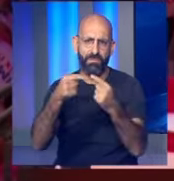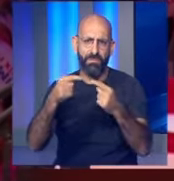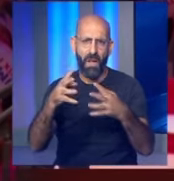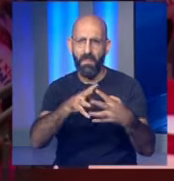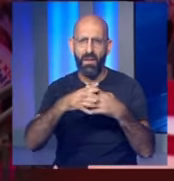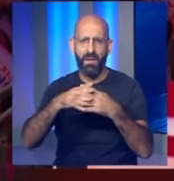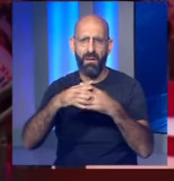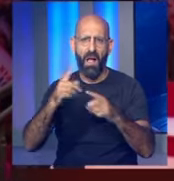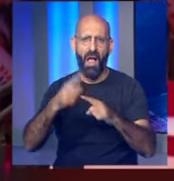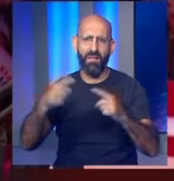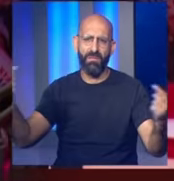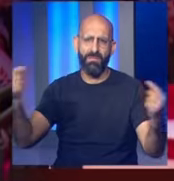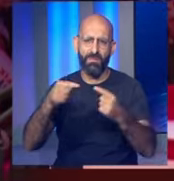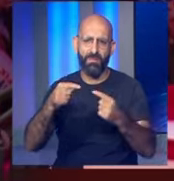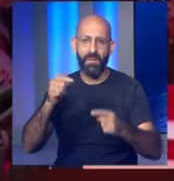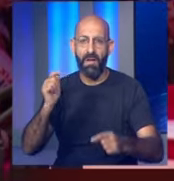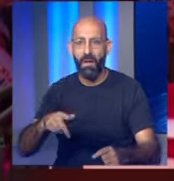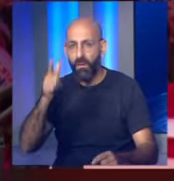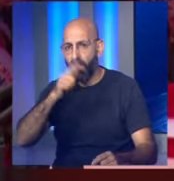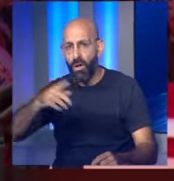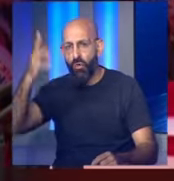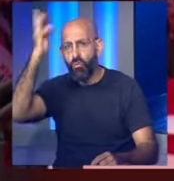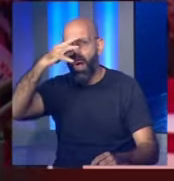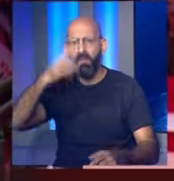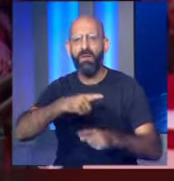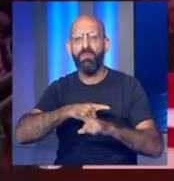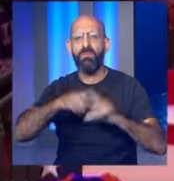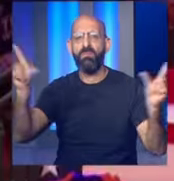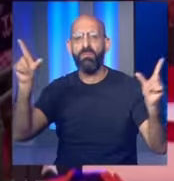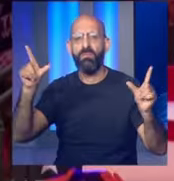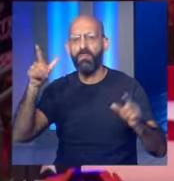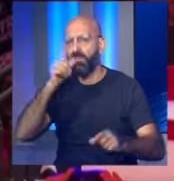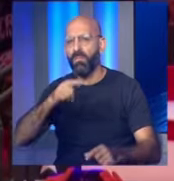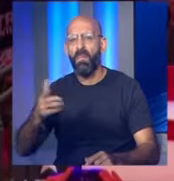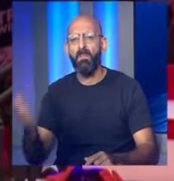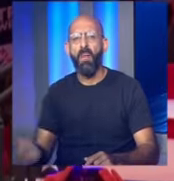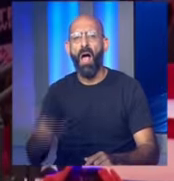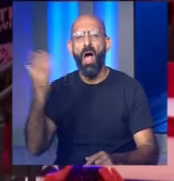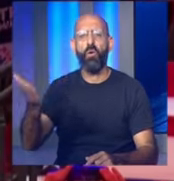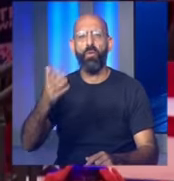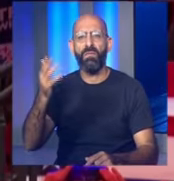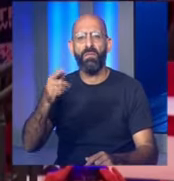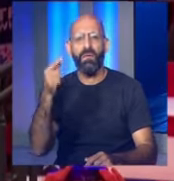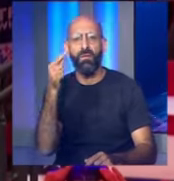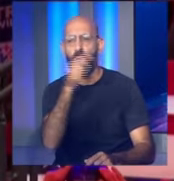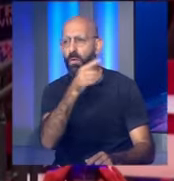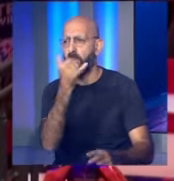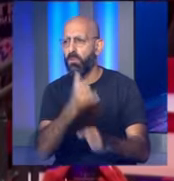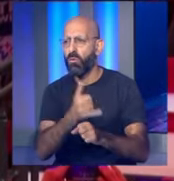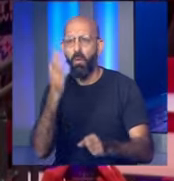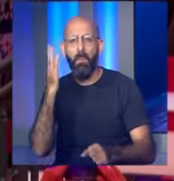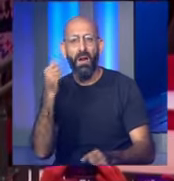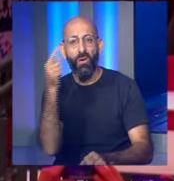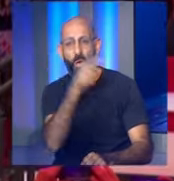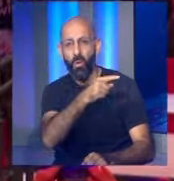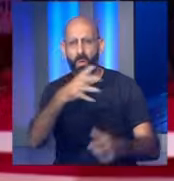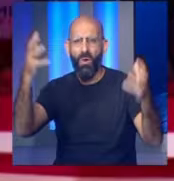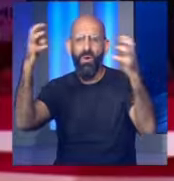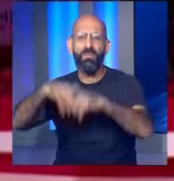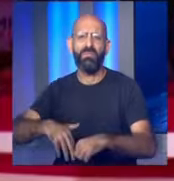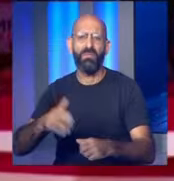كامالا هاريس بتدمير الولايات المتحدة. وقال ترامب أمام حشد في ساحة ماديسون سكوير جاردن